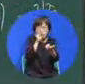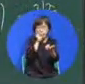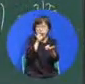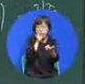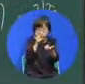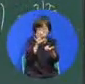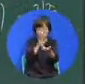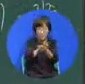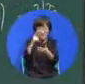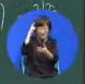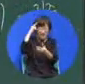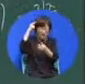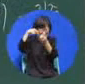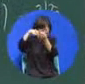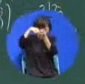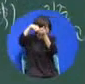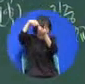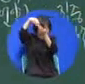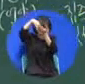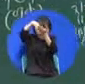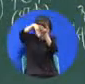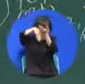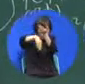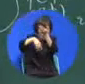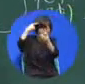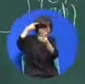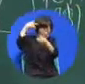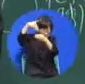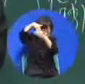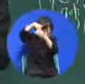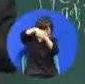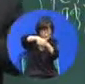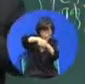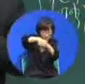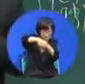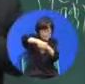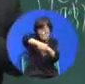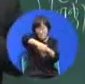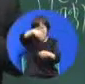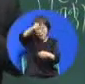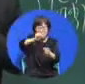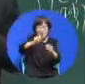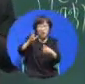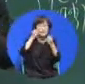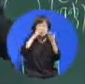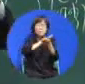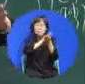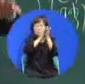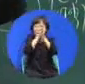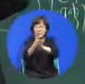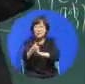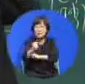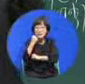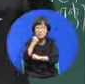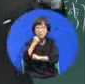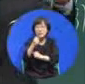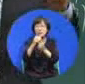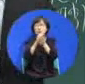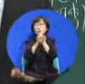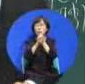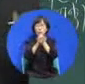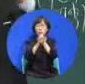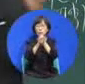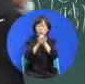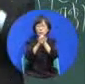그걸 바꿔주는 게 기도입니다. But changing those things. 그걸 설명해 줘야 돼요. Is what prayer is. 너 속에 so explain 어마어마한 that.